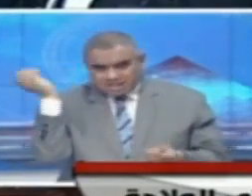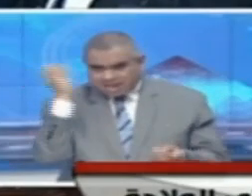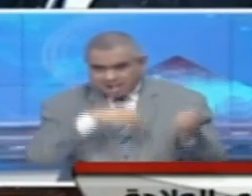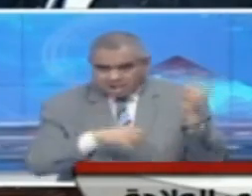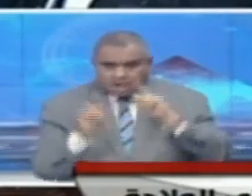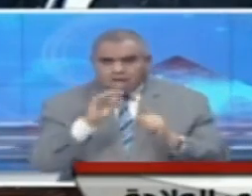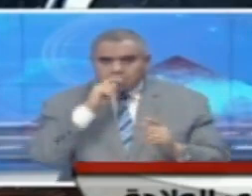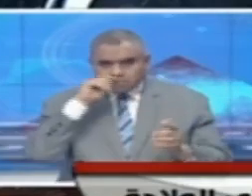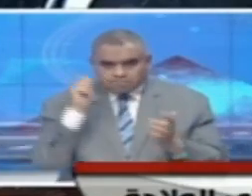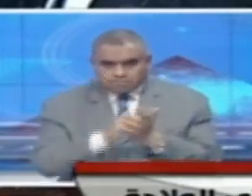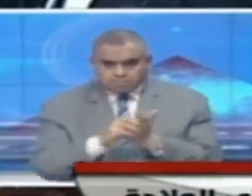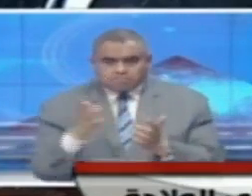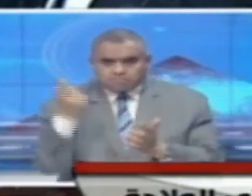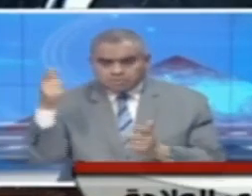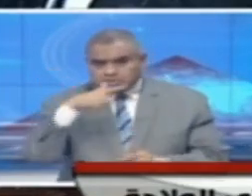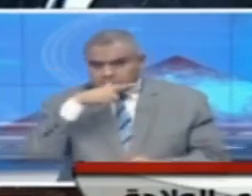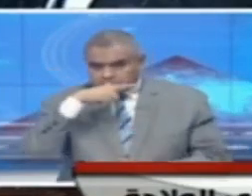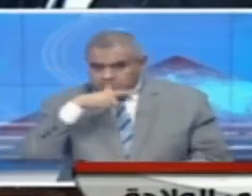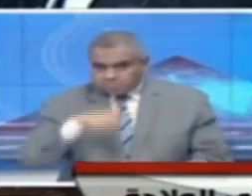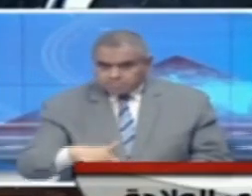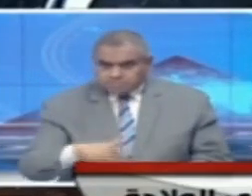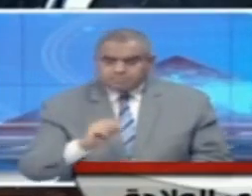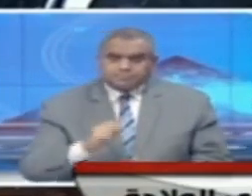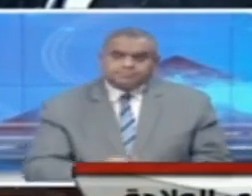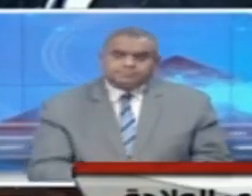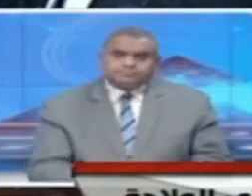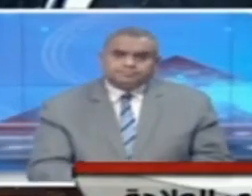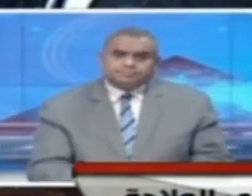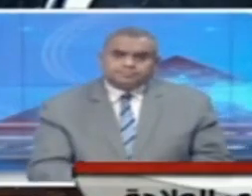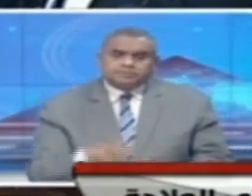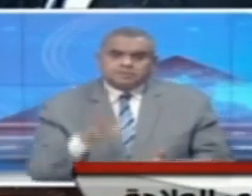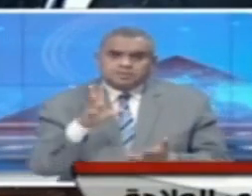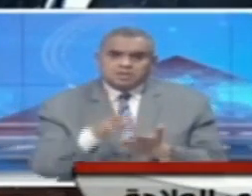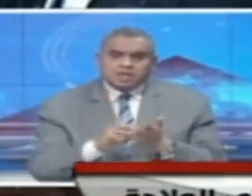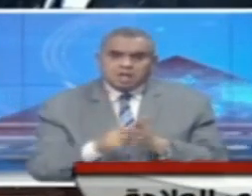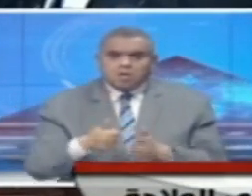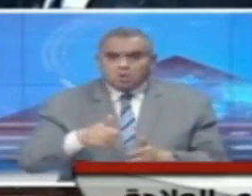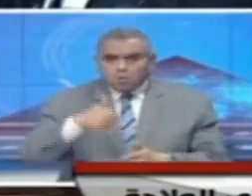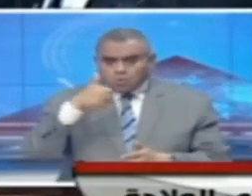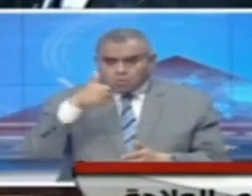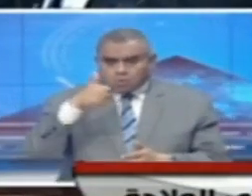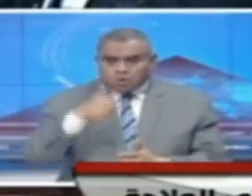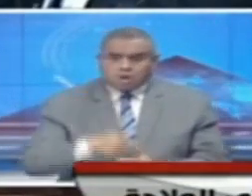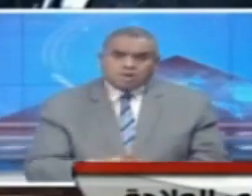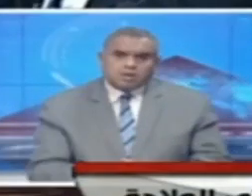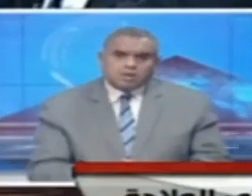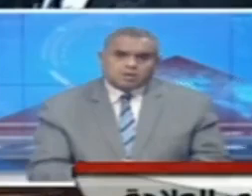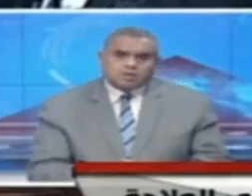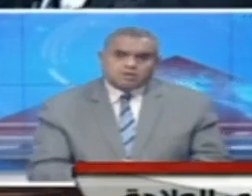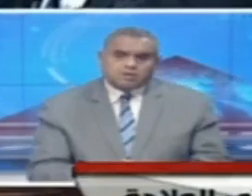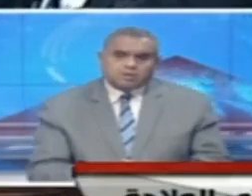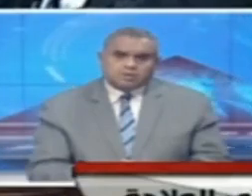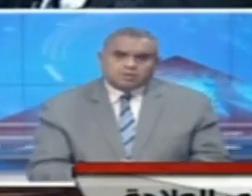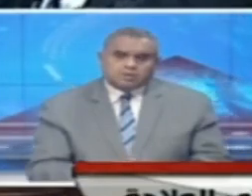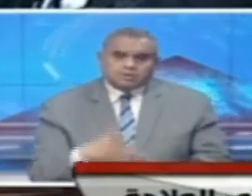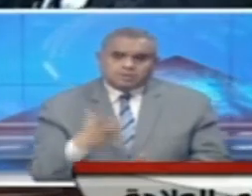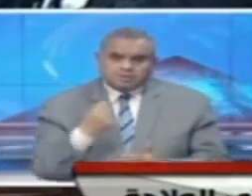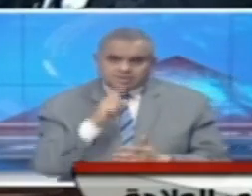كده. احنا بنقول ان اول العلاج الافضل اللي هو اقل من